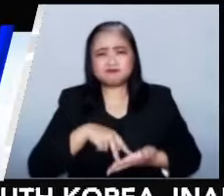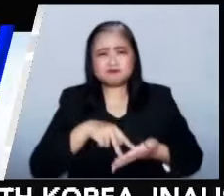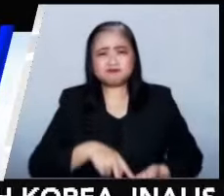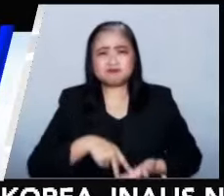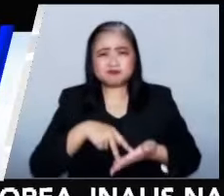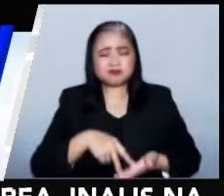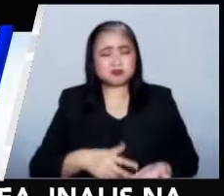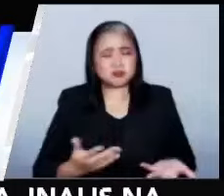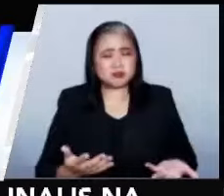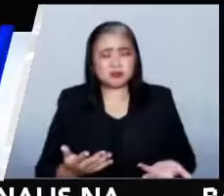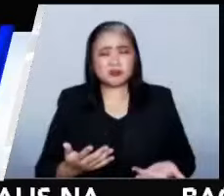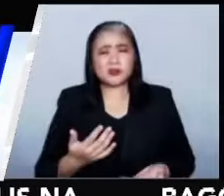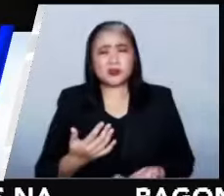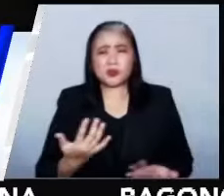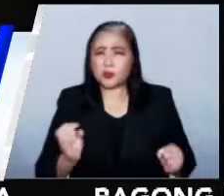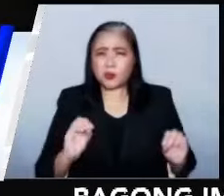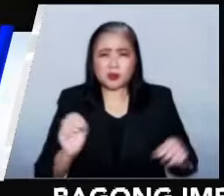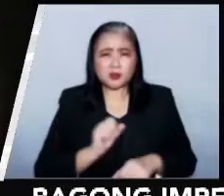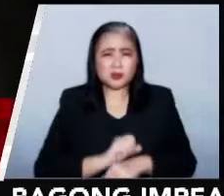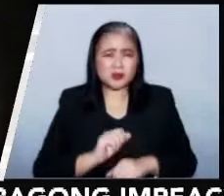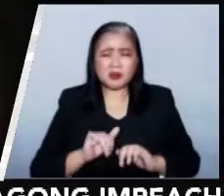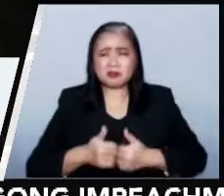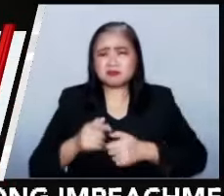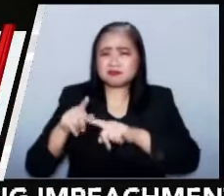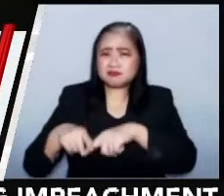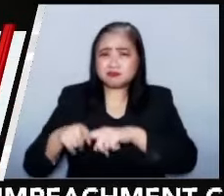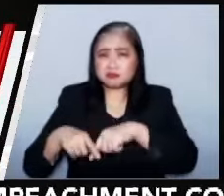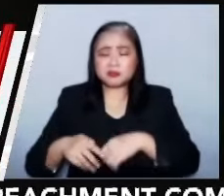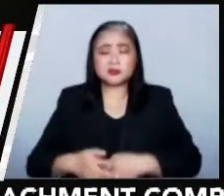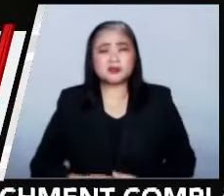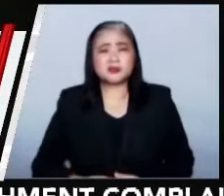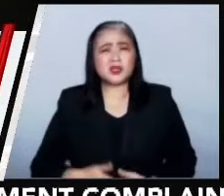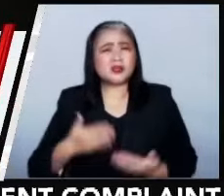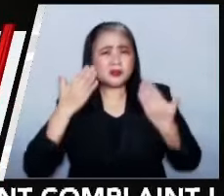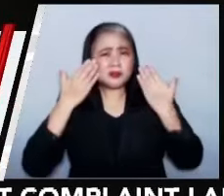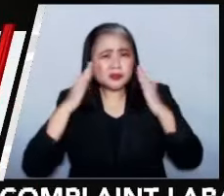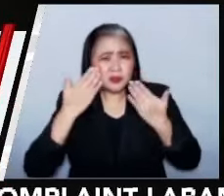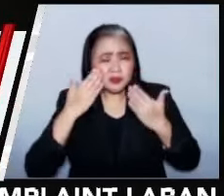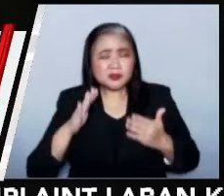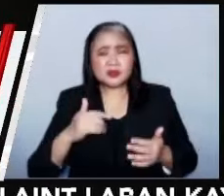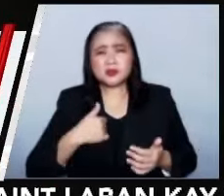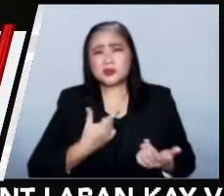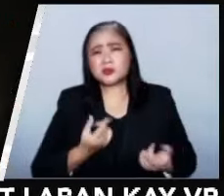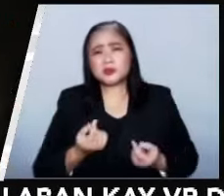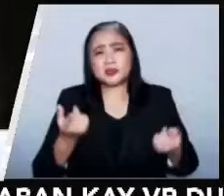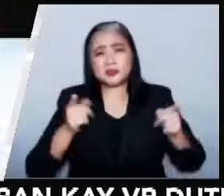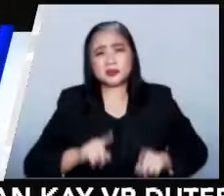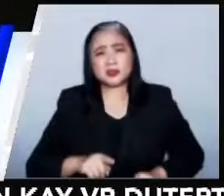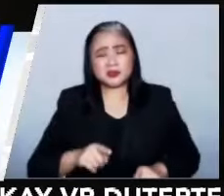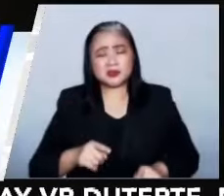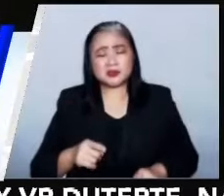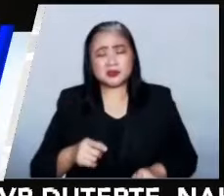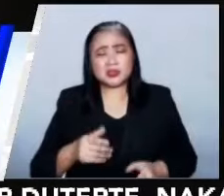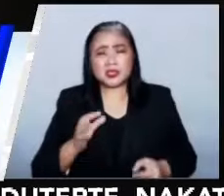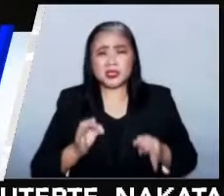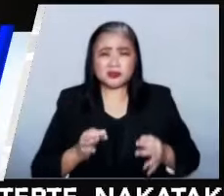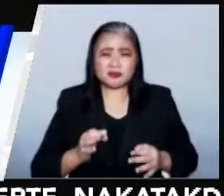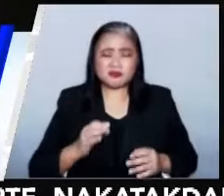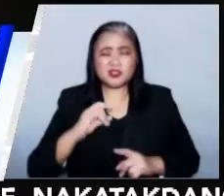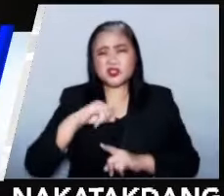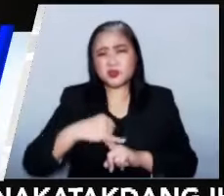po talaga kami naasa. Hindi ko rin po alam kung ano po talaga yung mangyayari sa kanya pagdating niya ng China. Yung may anak po